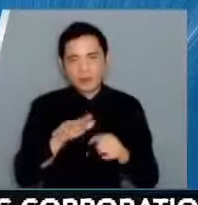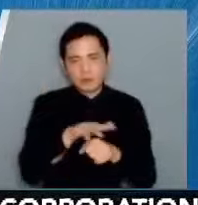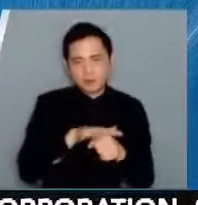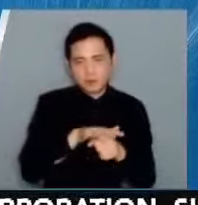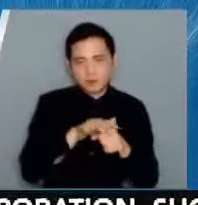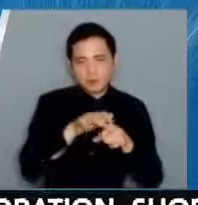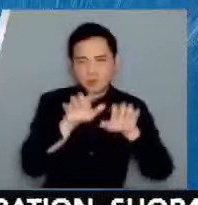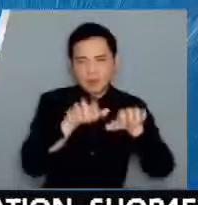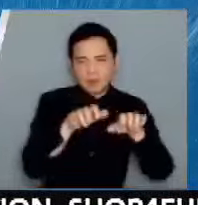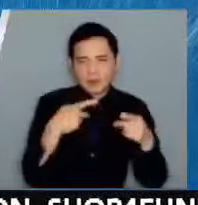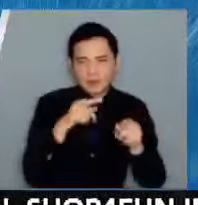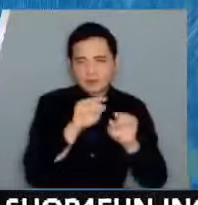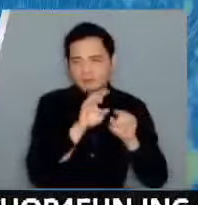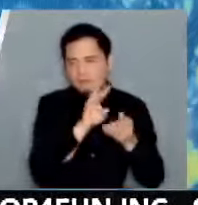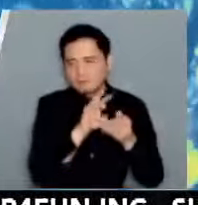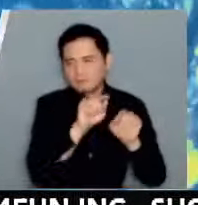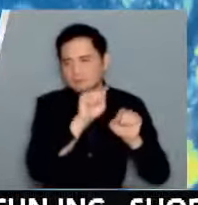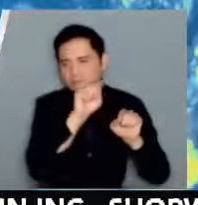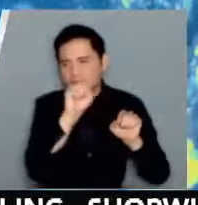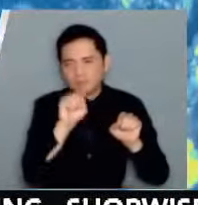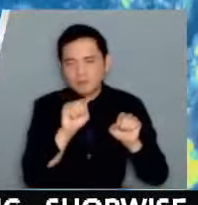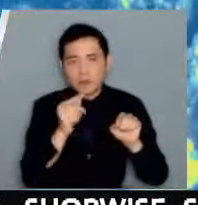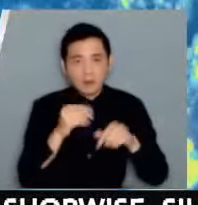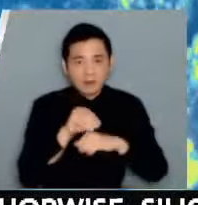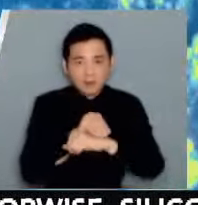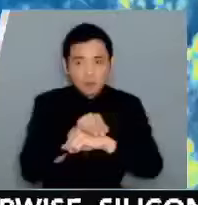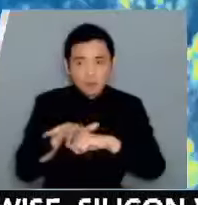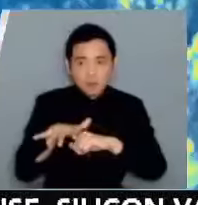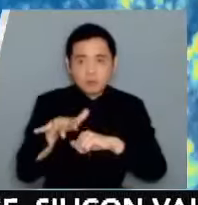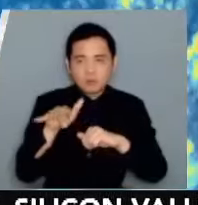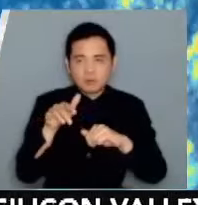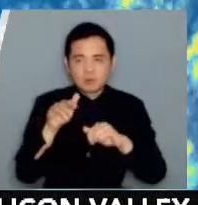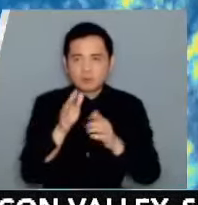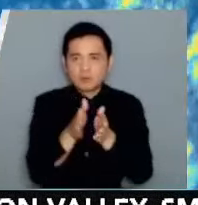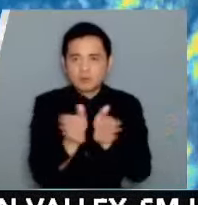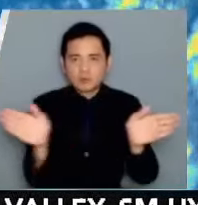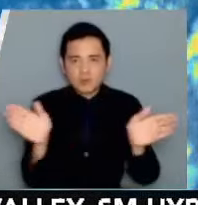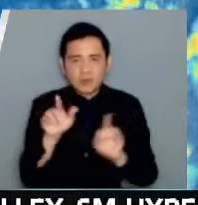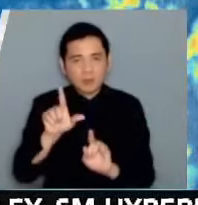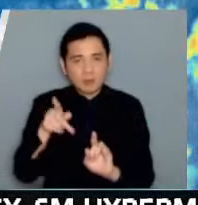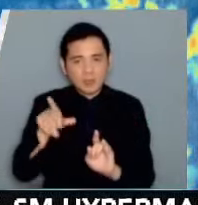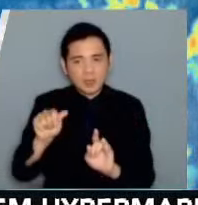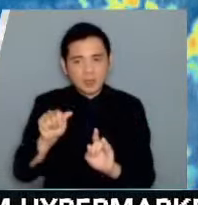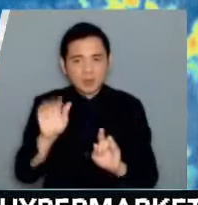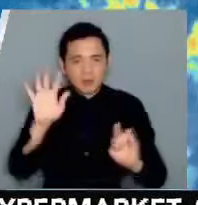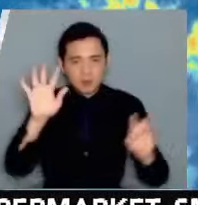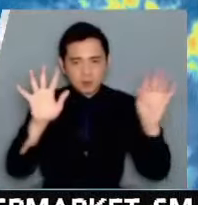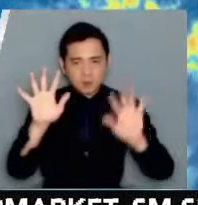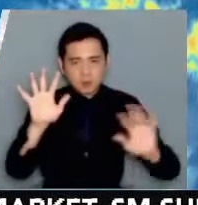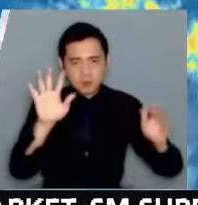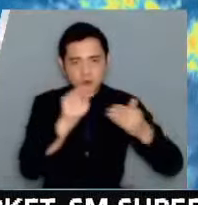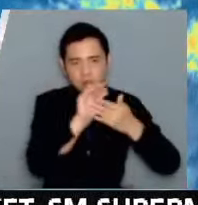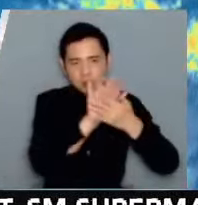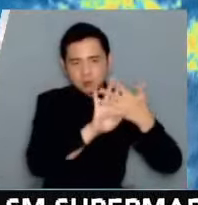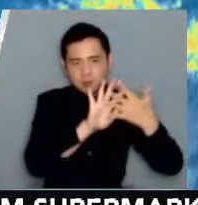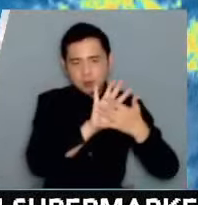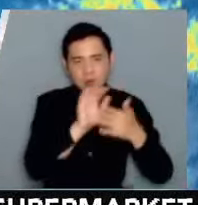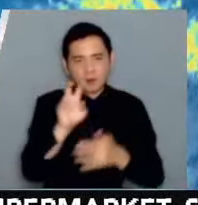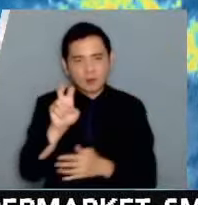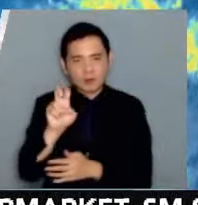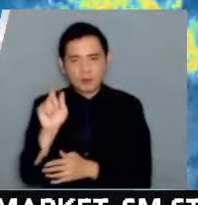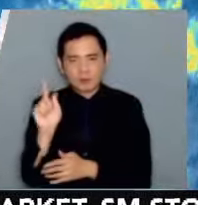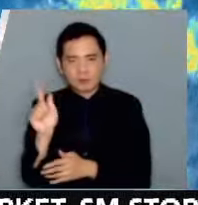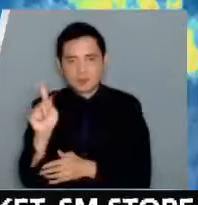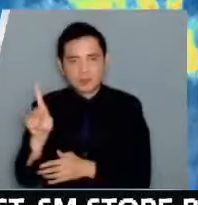bansa wala pang epekto sa Laga ng ating panahon ang binabantayang low pressure area na huling namataan 220 km